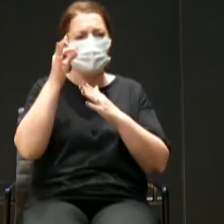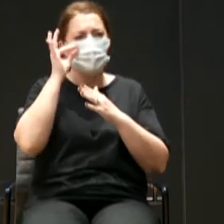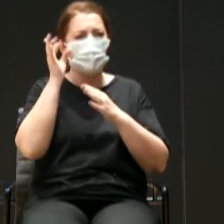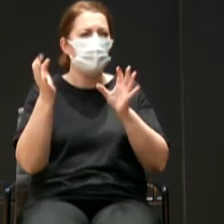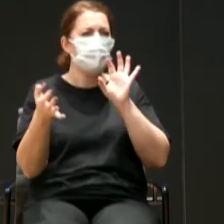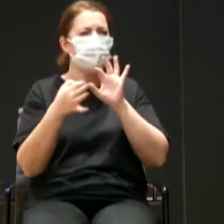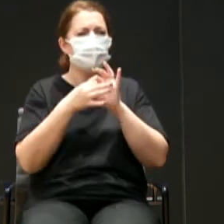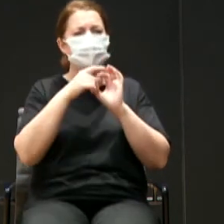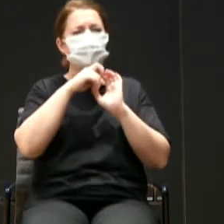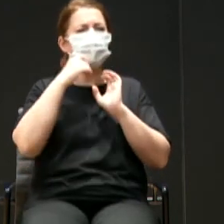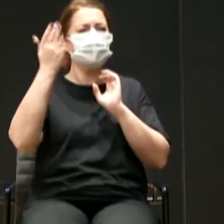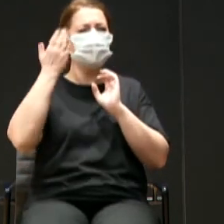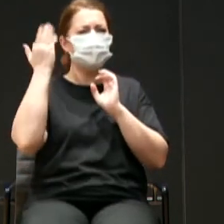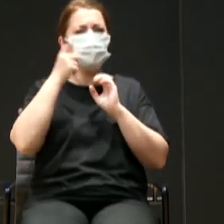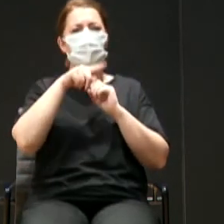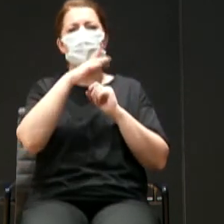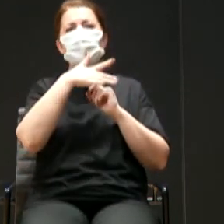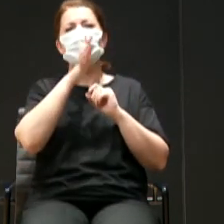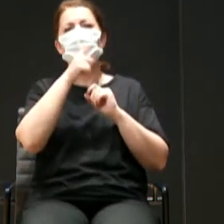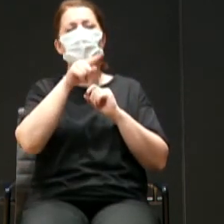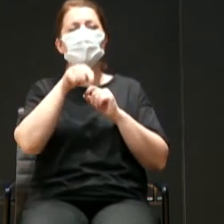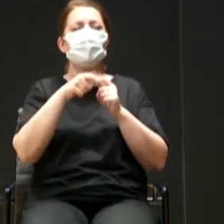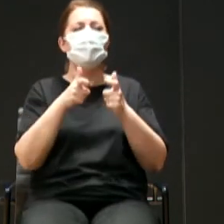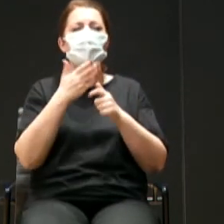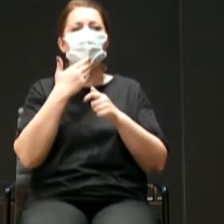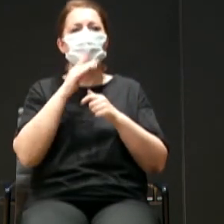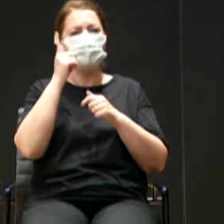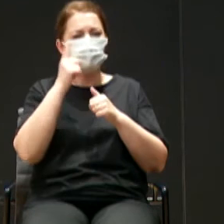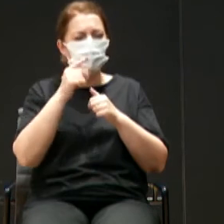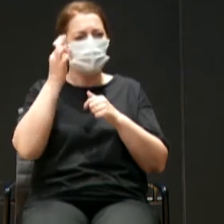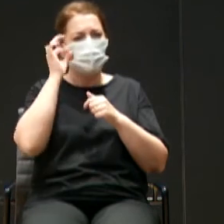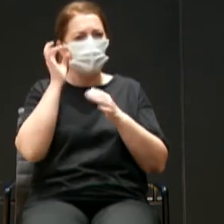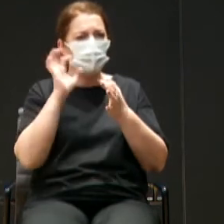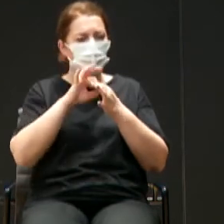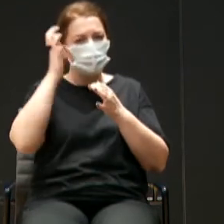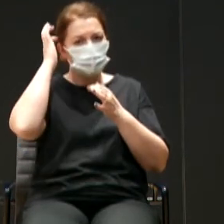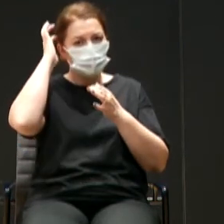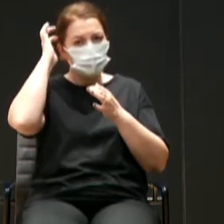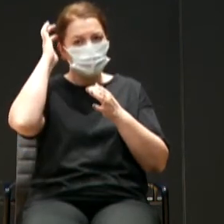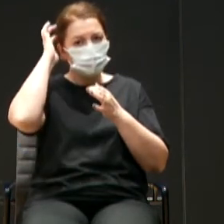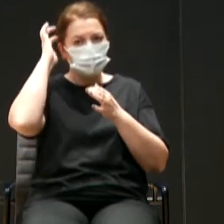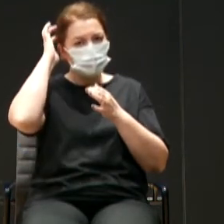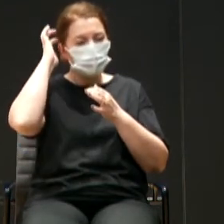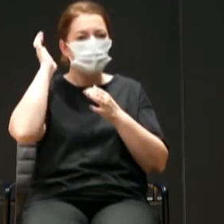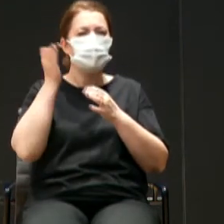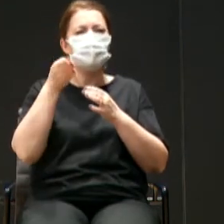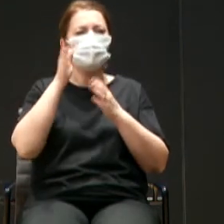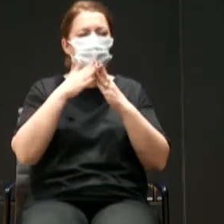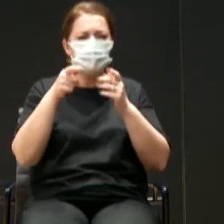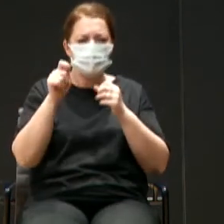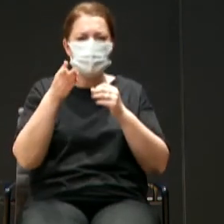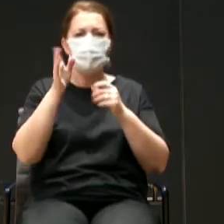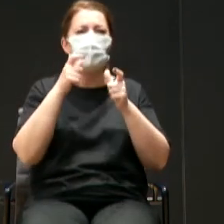bağlı olduğumuz zamanlar var. O bilmez o zamanları. Yoktu çünkü burada. Önce Bakırköy planları bozdu. Sonra Büyükçekmece, sonra